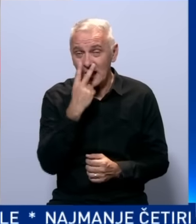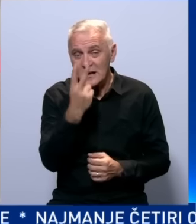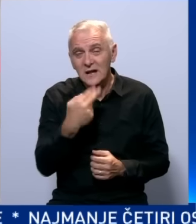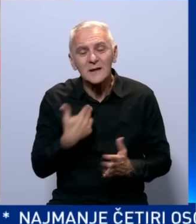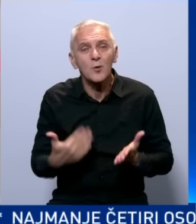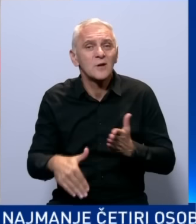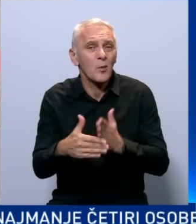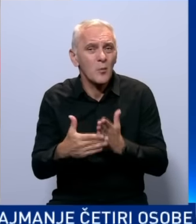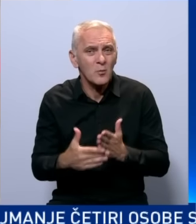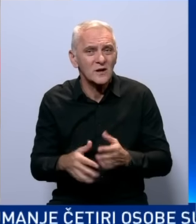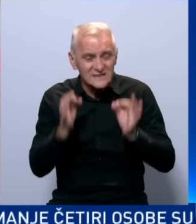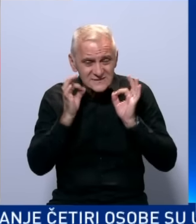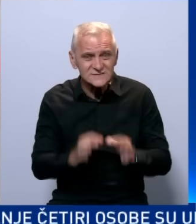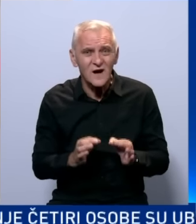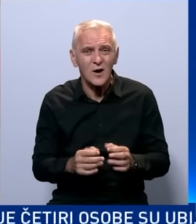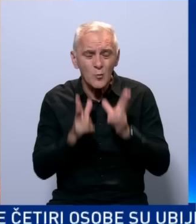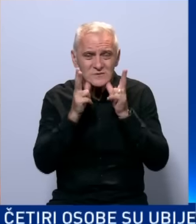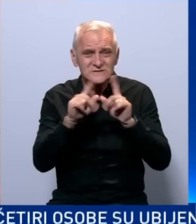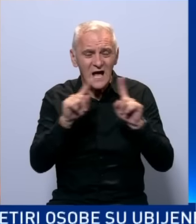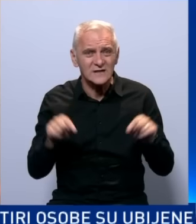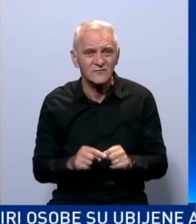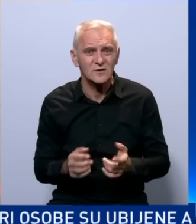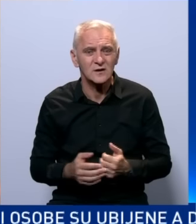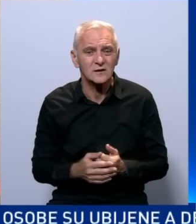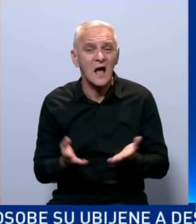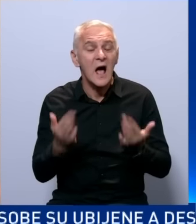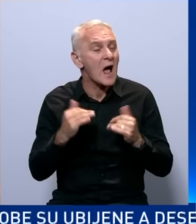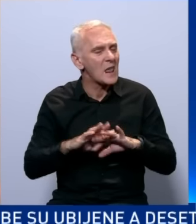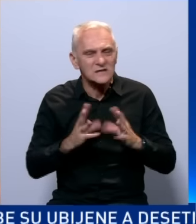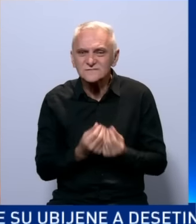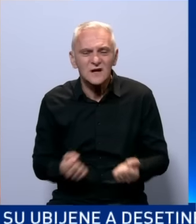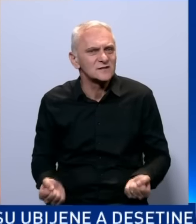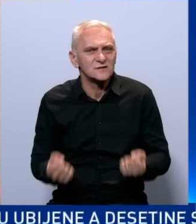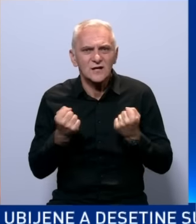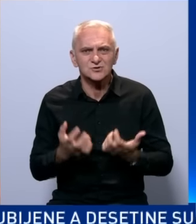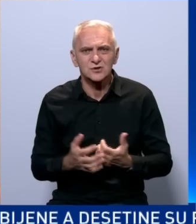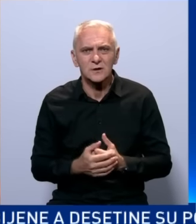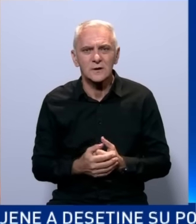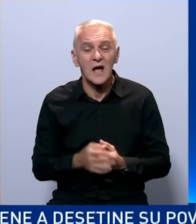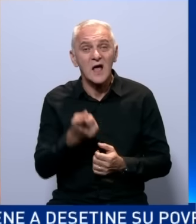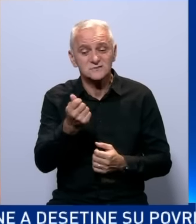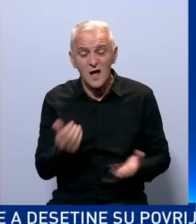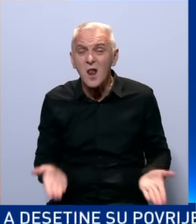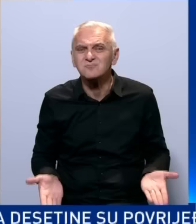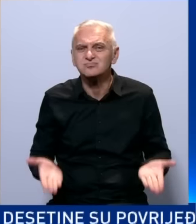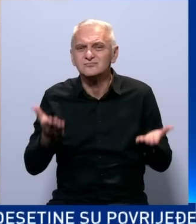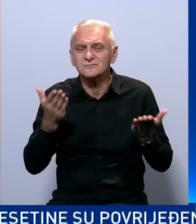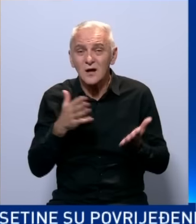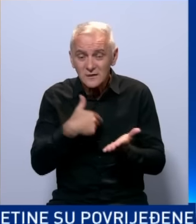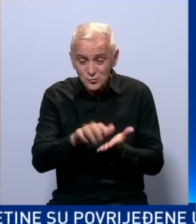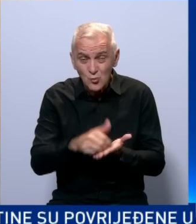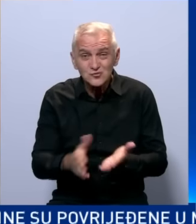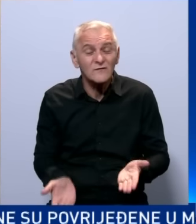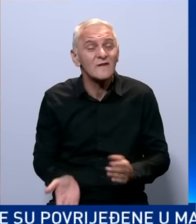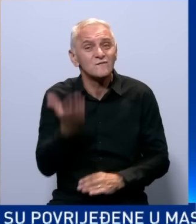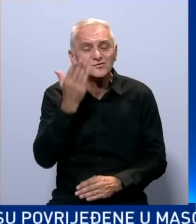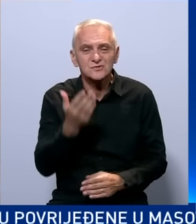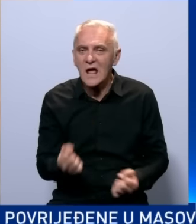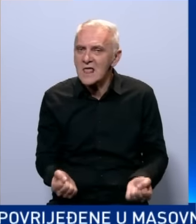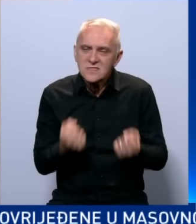u susret svakom zahtjevu, ali sve je teže kako cijene dižu, kako su troškovi veći, teže